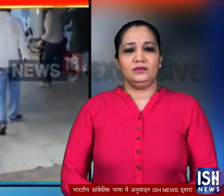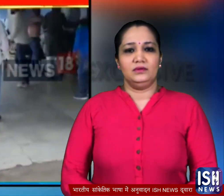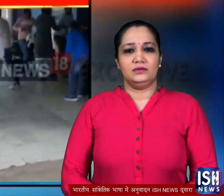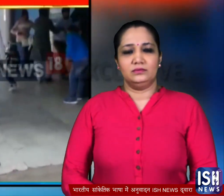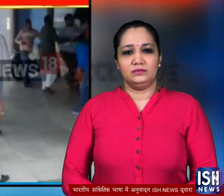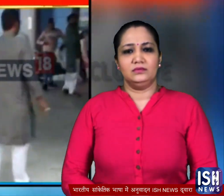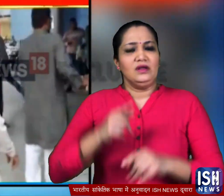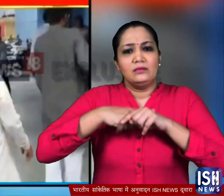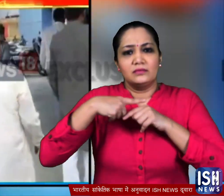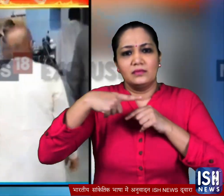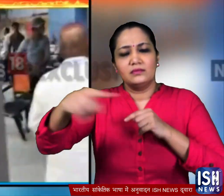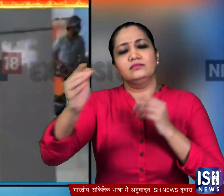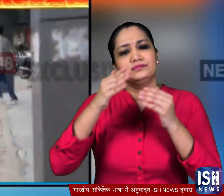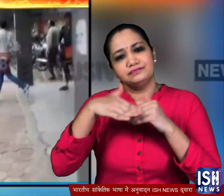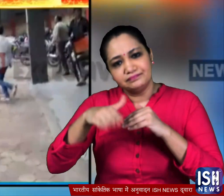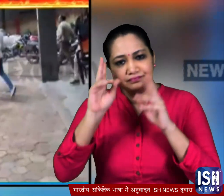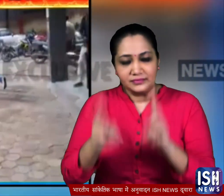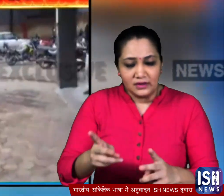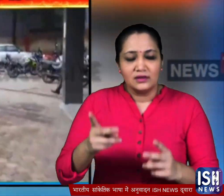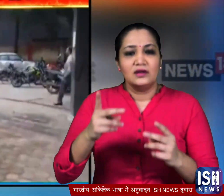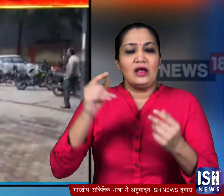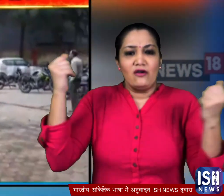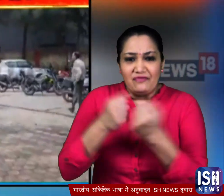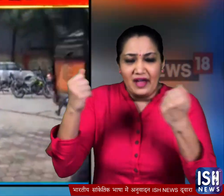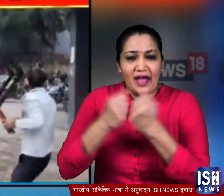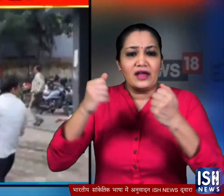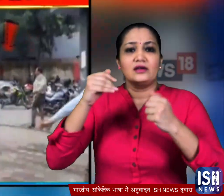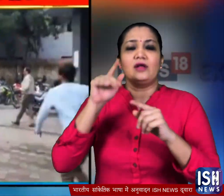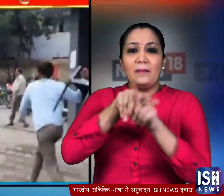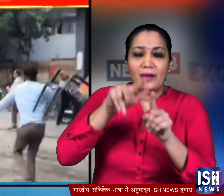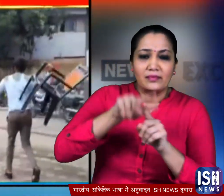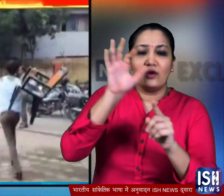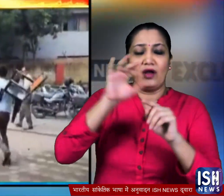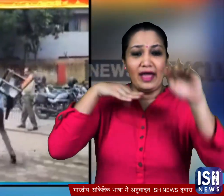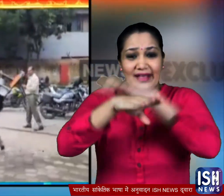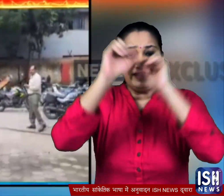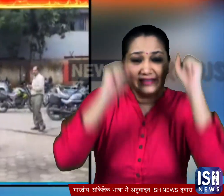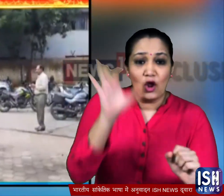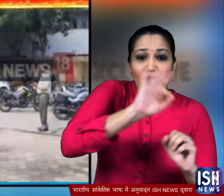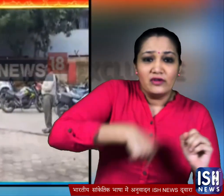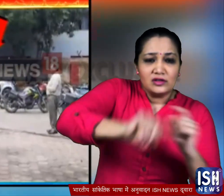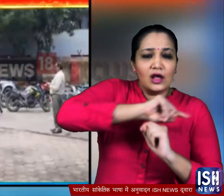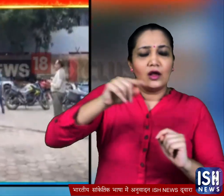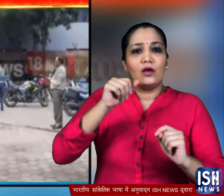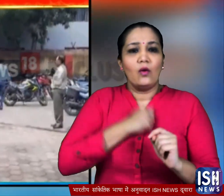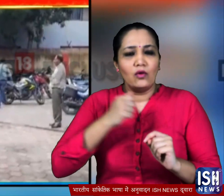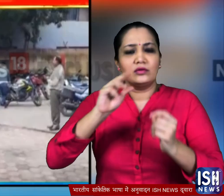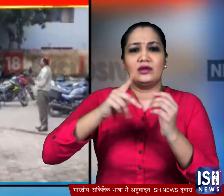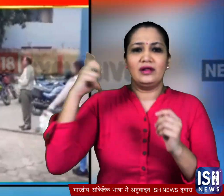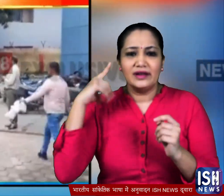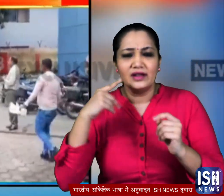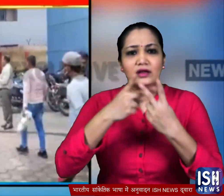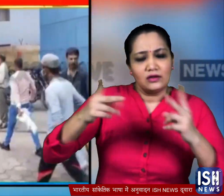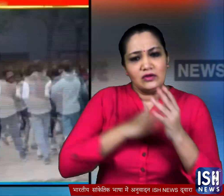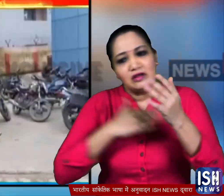ये सिलसिला वहां काफी देर तक चलता रहा, क्योंकि जैसे जैसे इस मारपीट की खबर नगर पालिका के अंदर बैठे लोगों को मिली, वो अपने अपने नेताओं के समर्थन